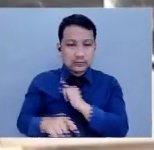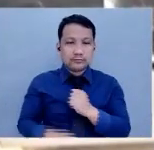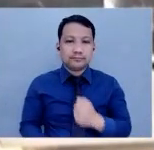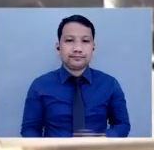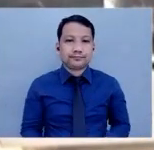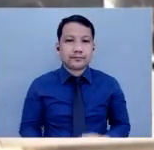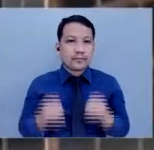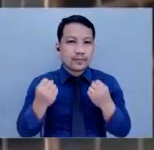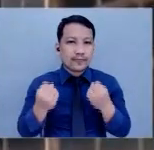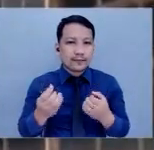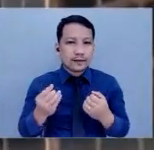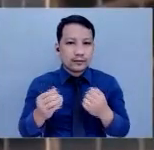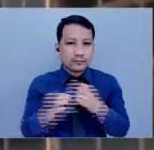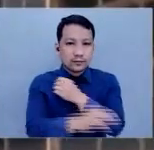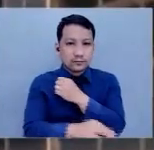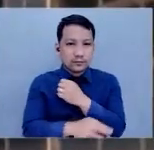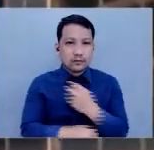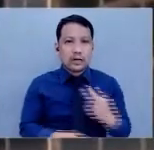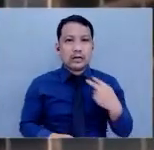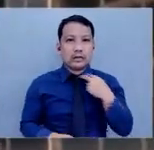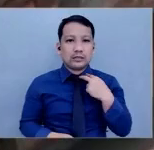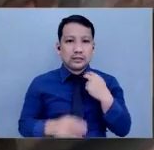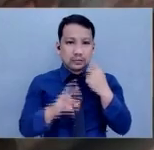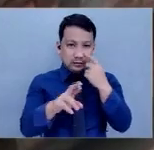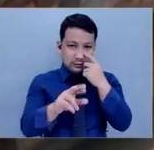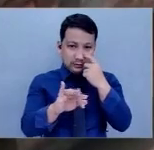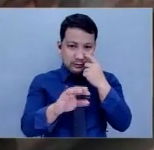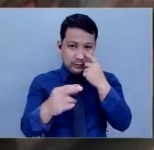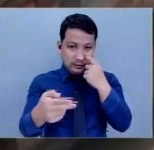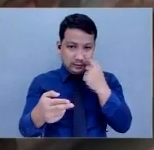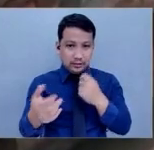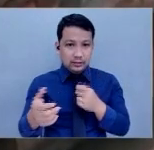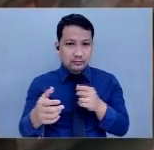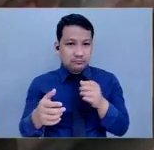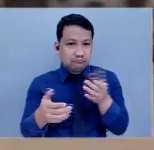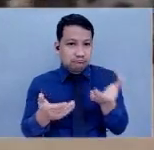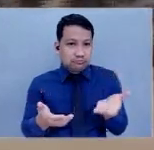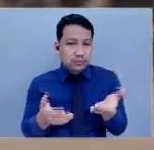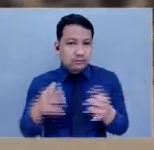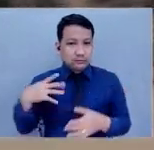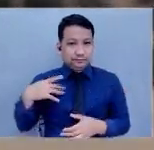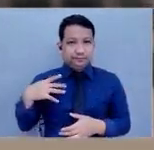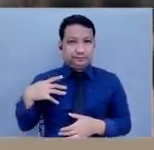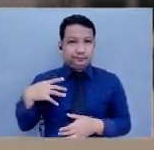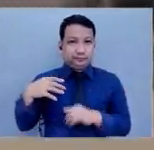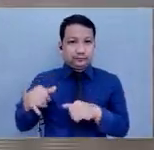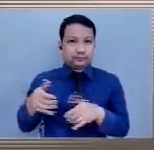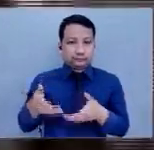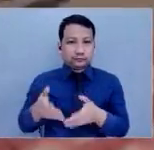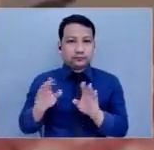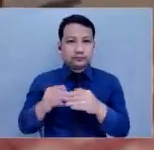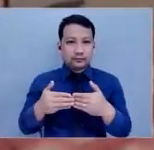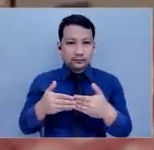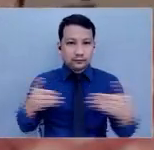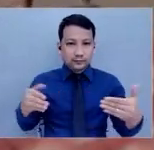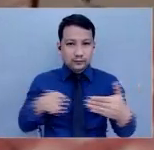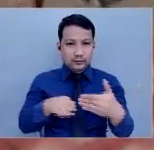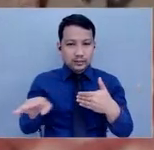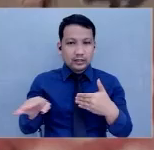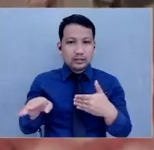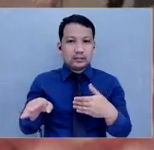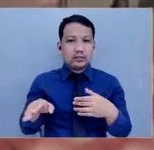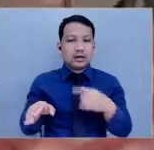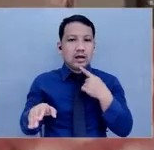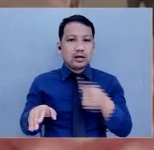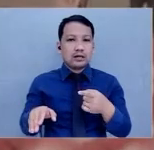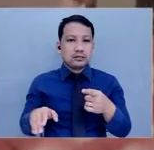Daang-daang dayuhang stranded sa Rafah crossing ng Israel at Egypt ang nakaabang pa rin makatawid ng border. Ayon sa